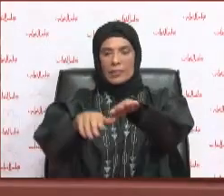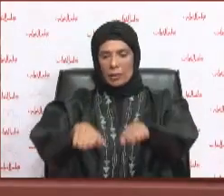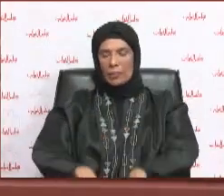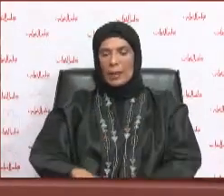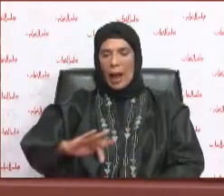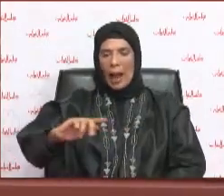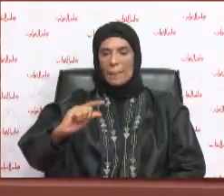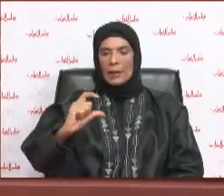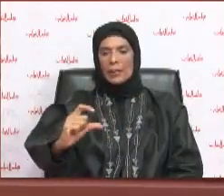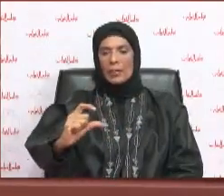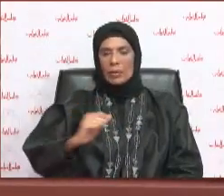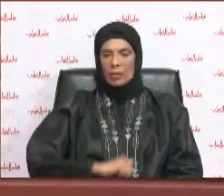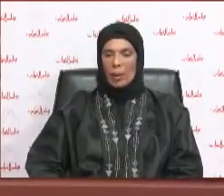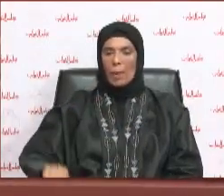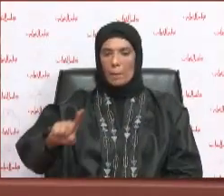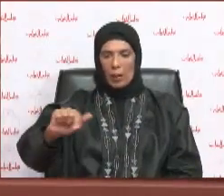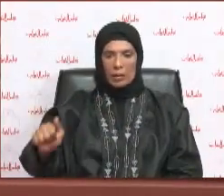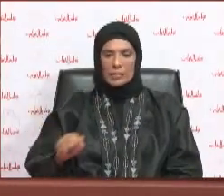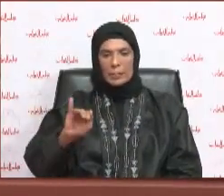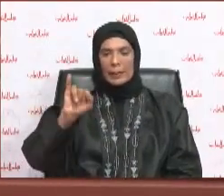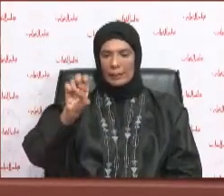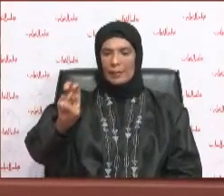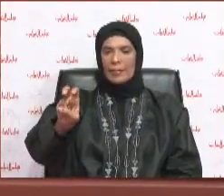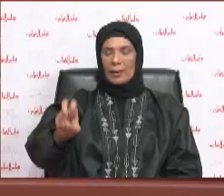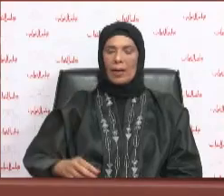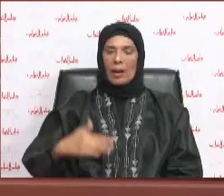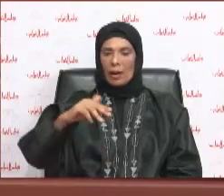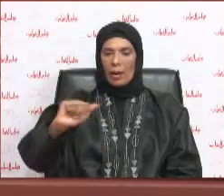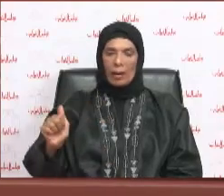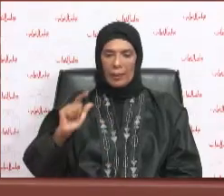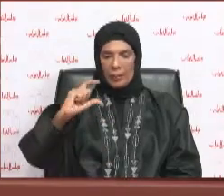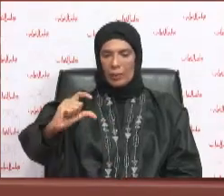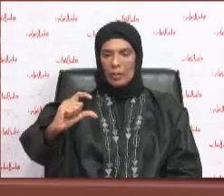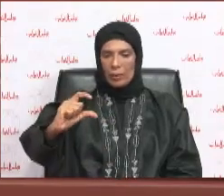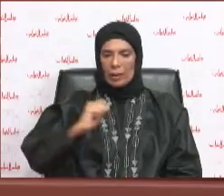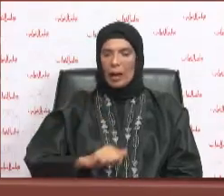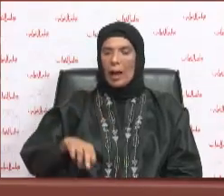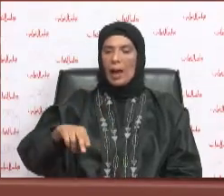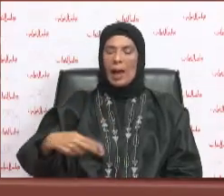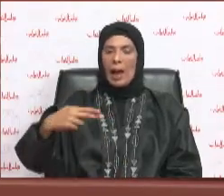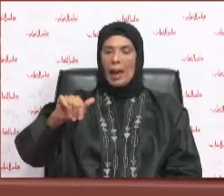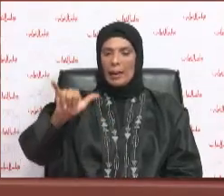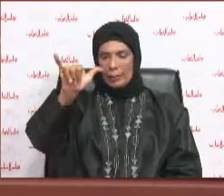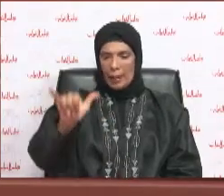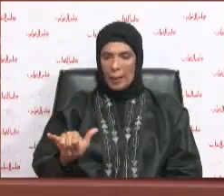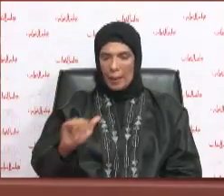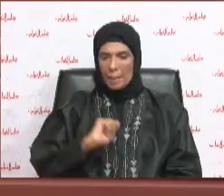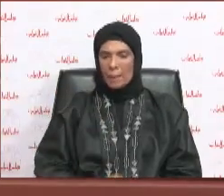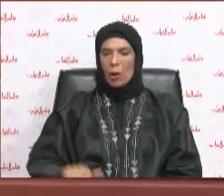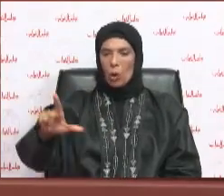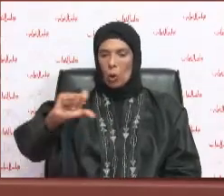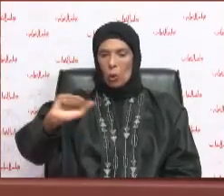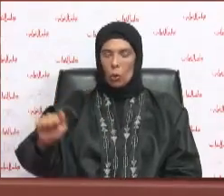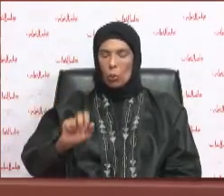أحمد صباح السلوم، باسم عبد الكريم مبارك، خالد صالح بوعنق، دكتور علي ماجد النعيمي، لولوة